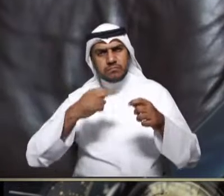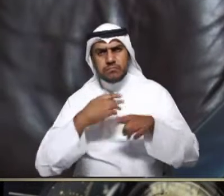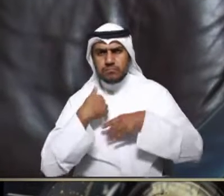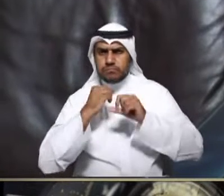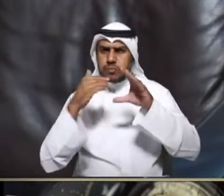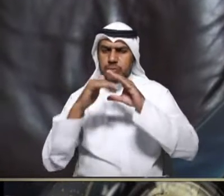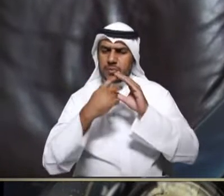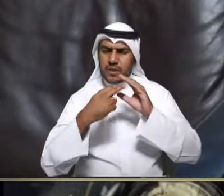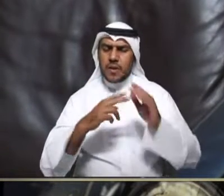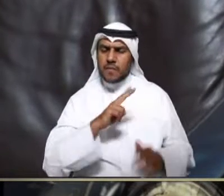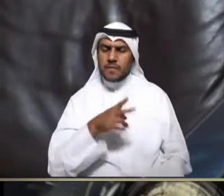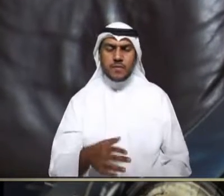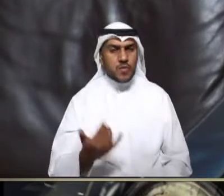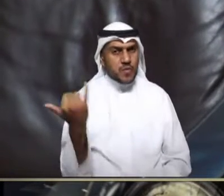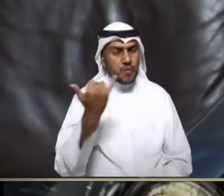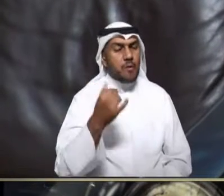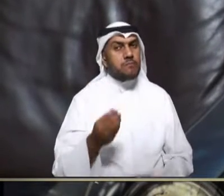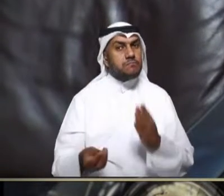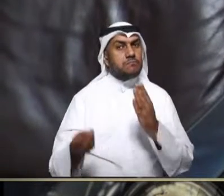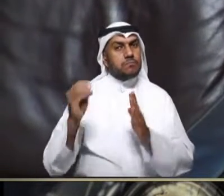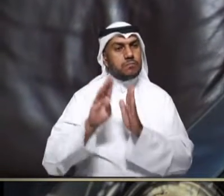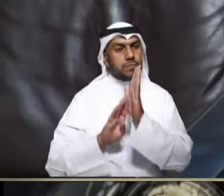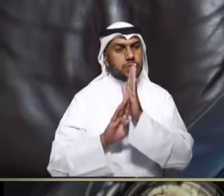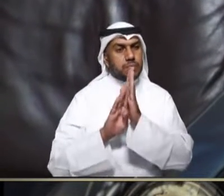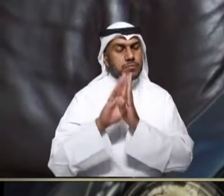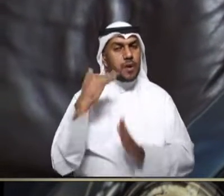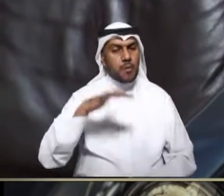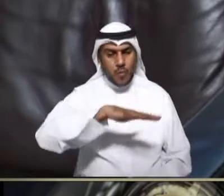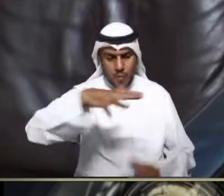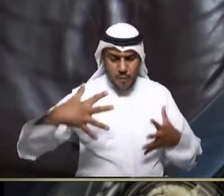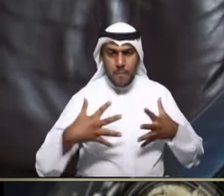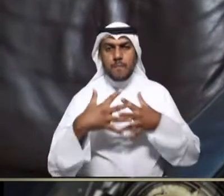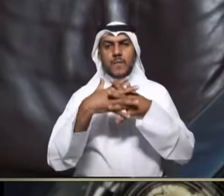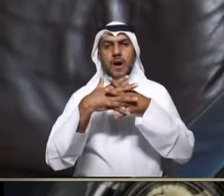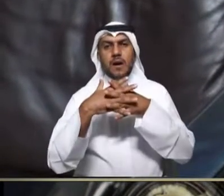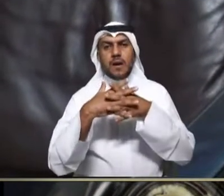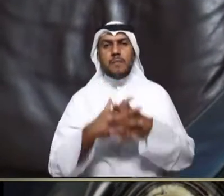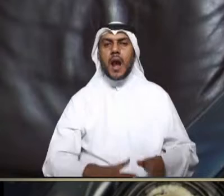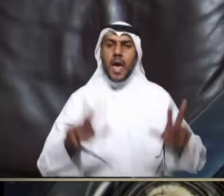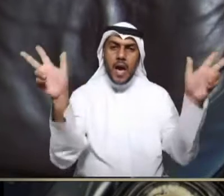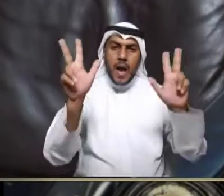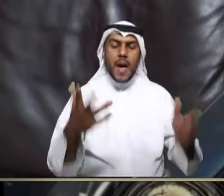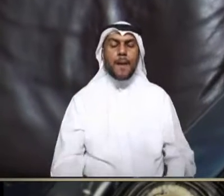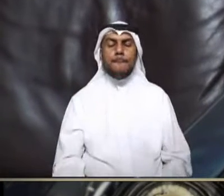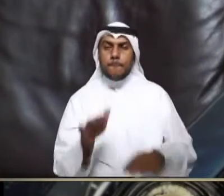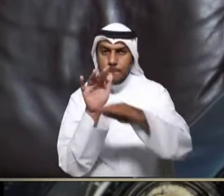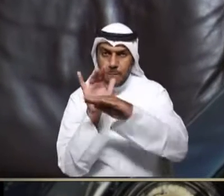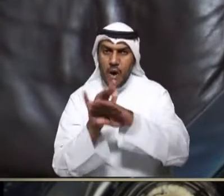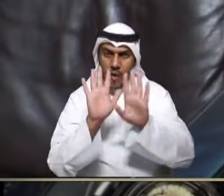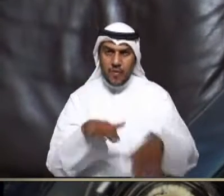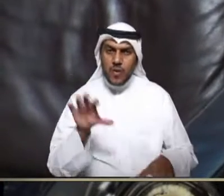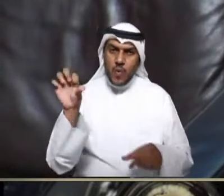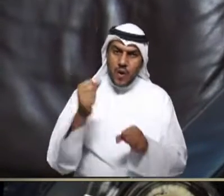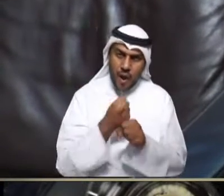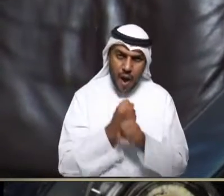هذا الاتحاد على أن تعزز الخطاب الإعلامي العربي. هناك العديد من الأنشطة والعديد من الندوات والعديد من